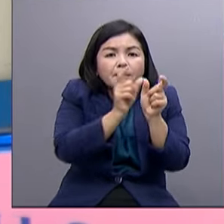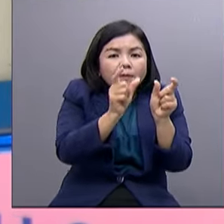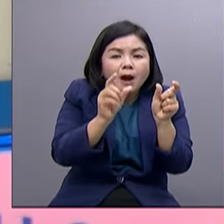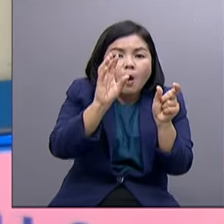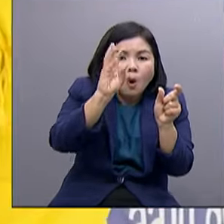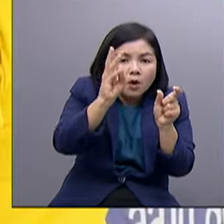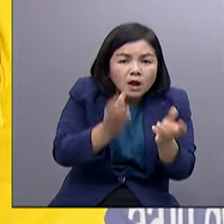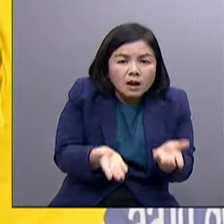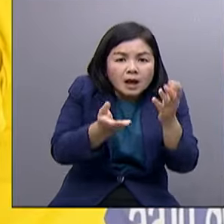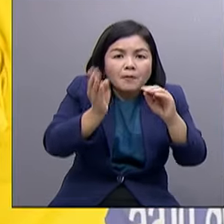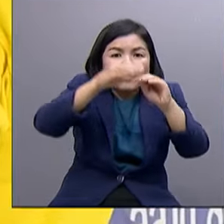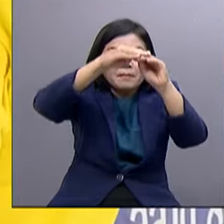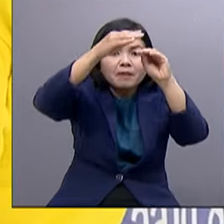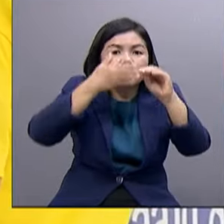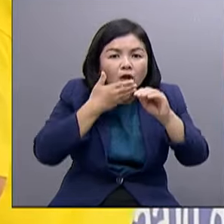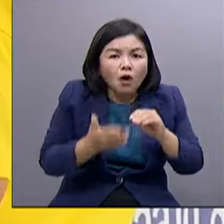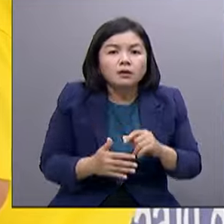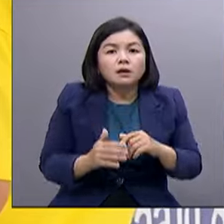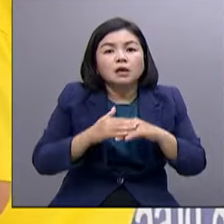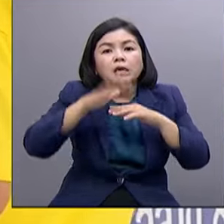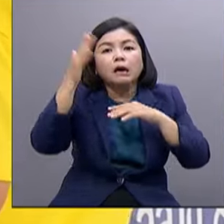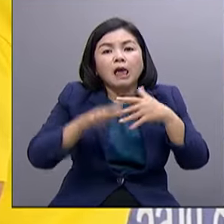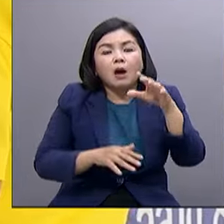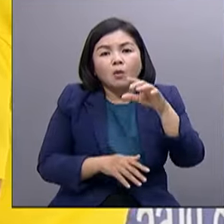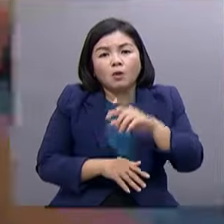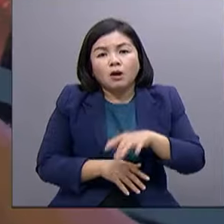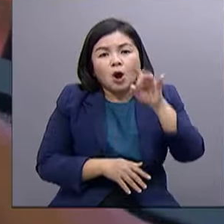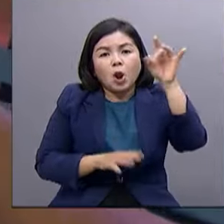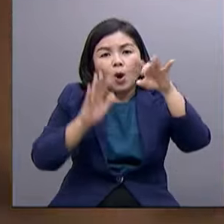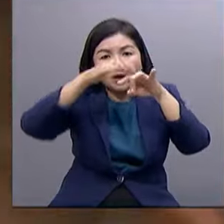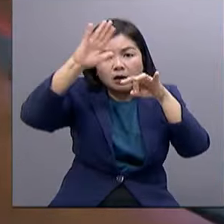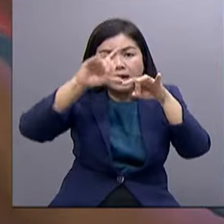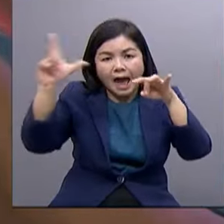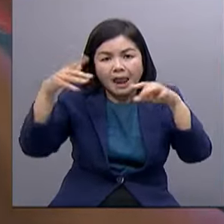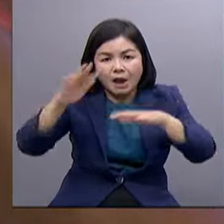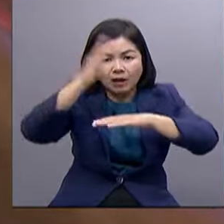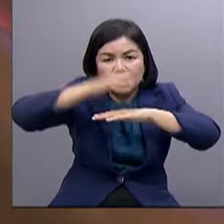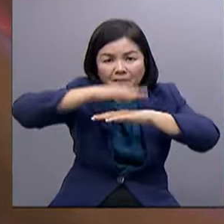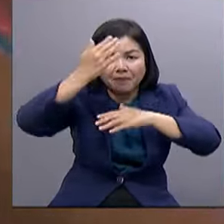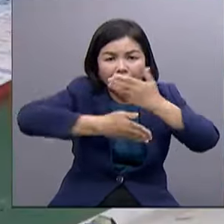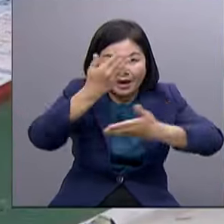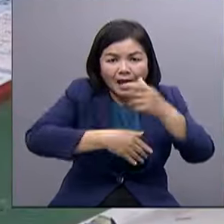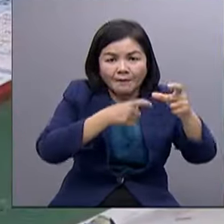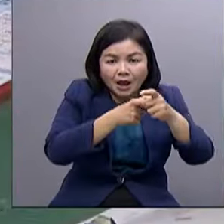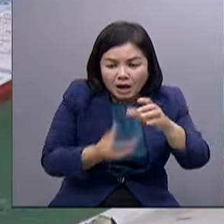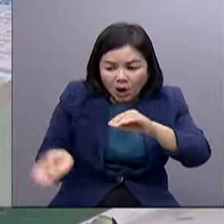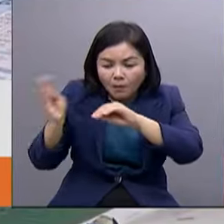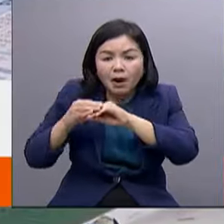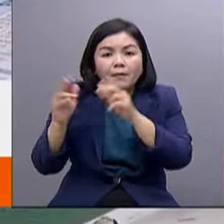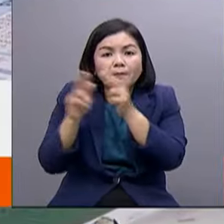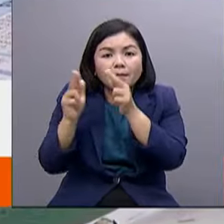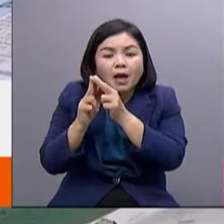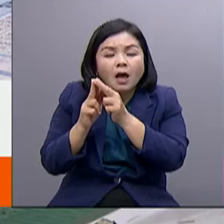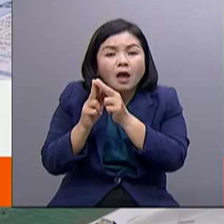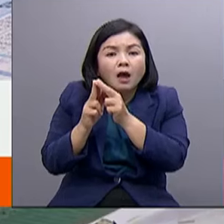ขึ้นมาเรื่อยๆนะครับในขณะนี้มันก็ทะลุไปนาน100กลายเป็น100กว่าล้านต่องวดไปแล้วแล้วนี่ก็จะมาเพิ่ม N3 อีกใช่ไหมครับเพราะนั้นถ้าจะ